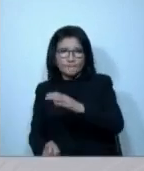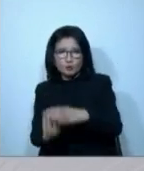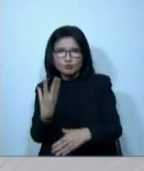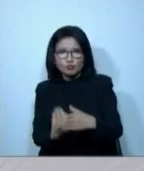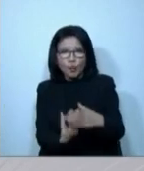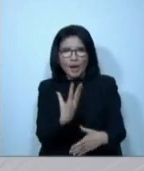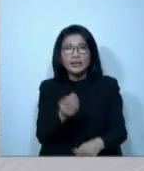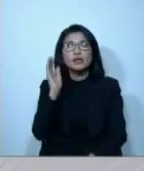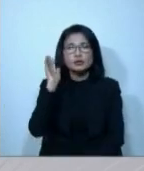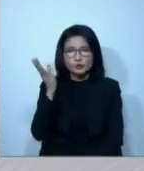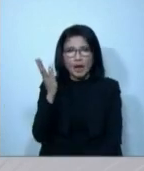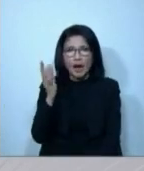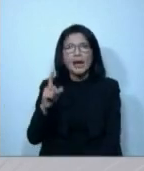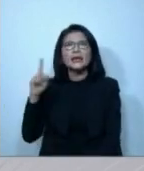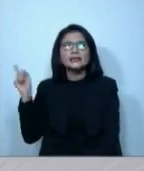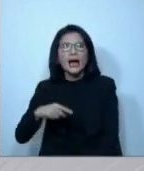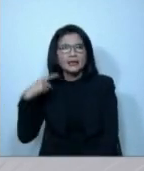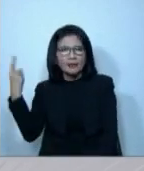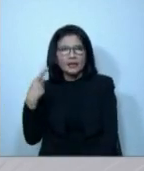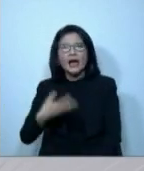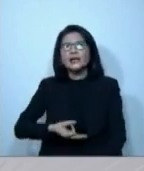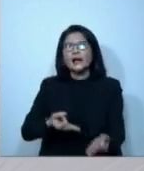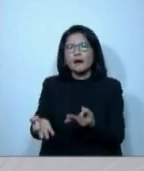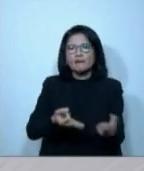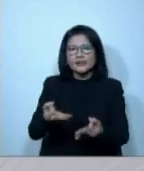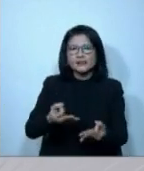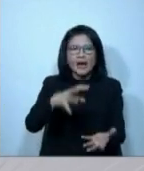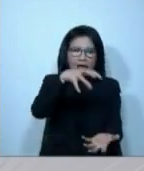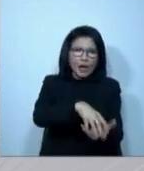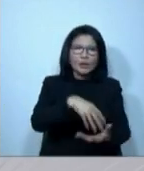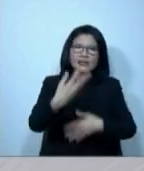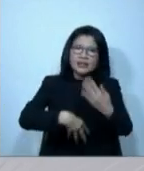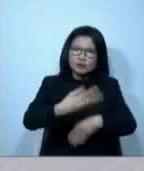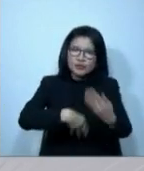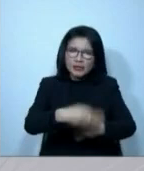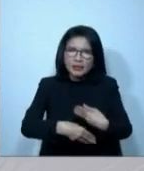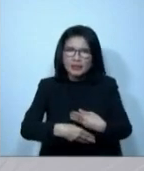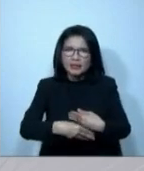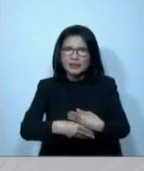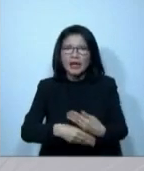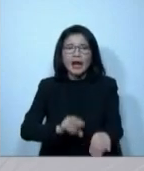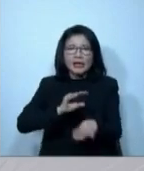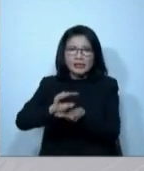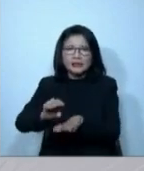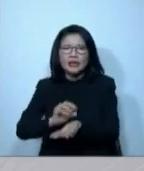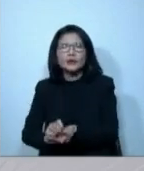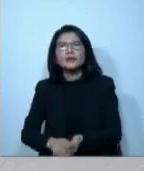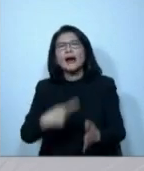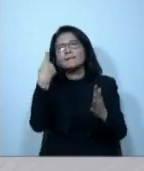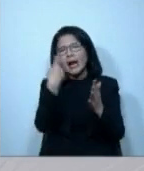kepada mereka oleh pemerintah dengan fasilitasi kawasan industri umpama, insentif pajak